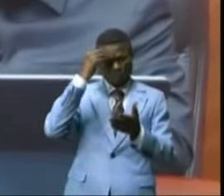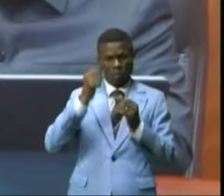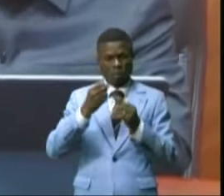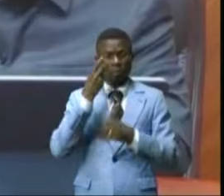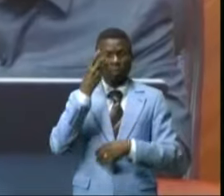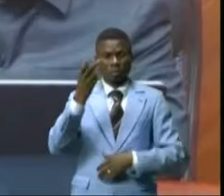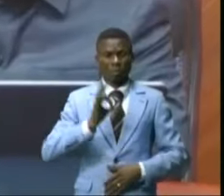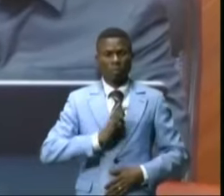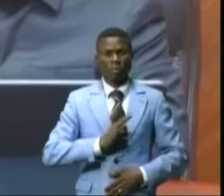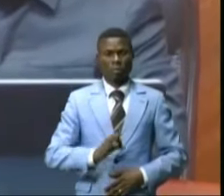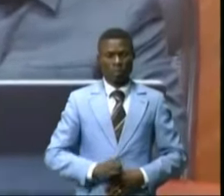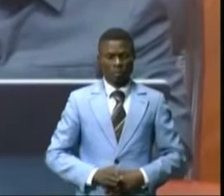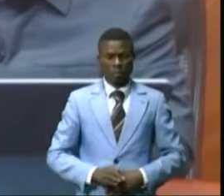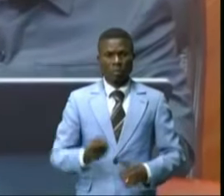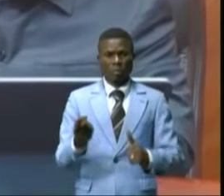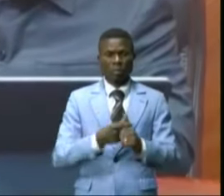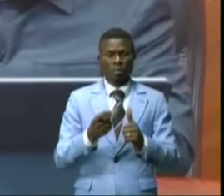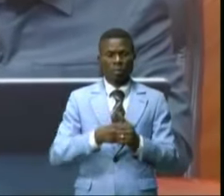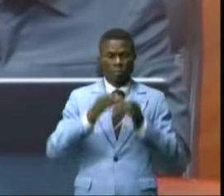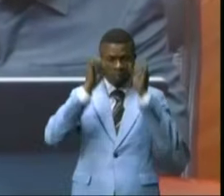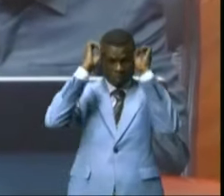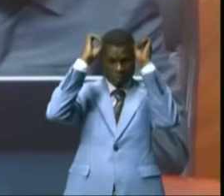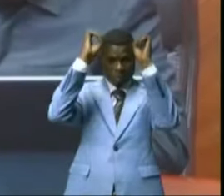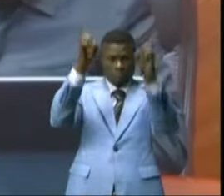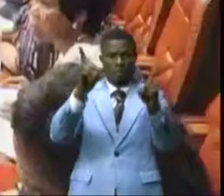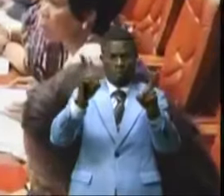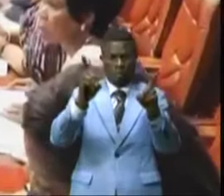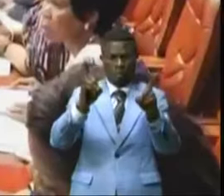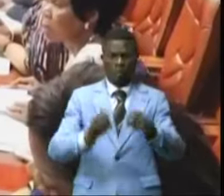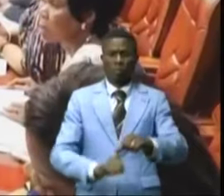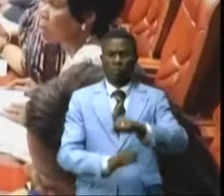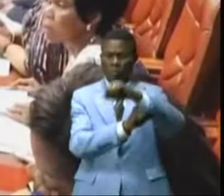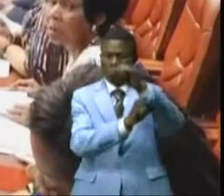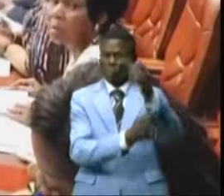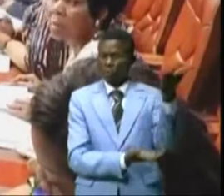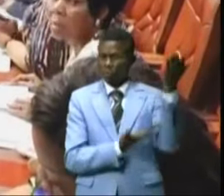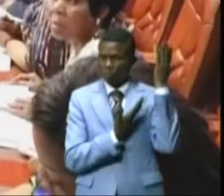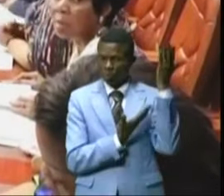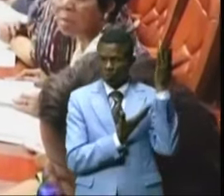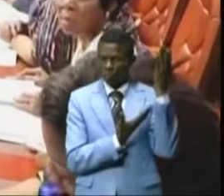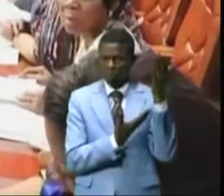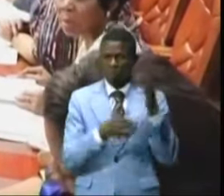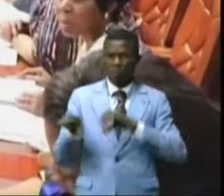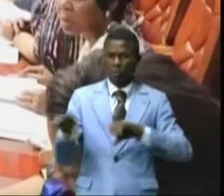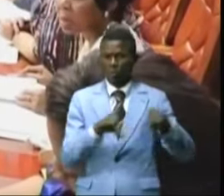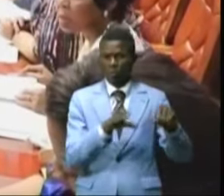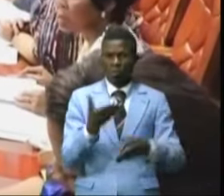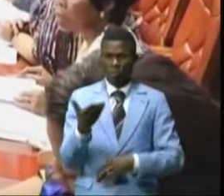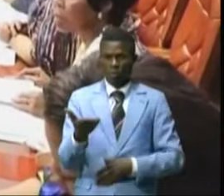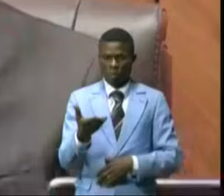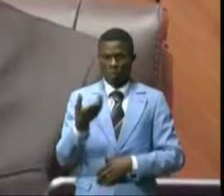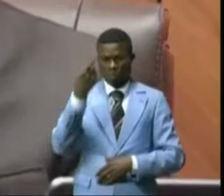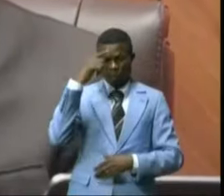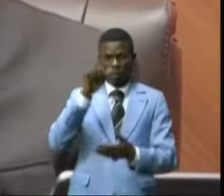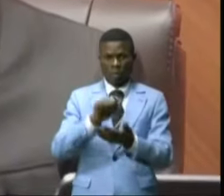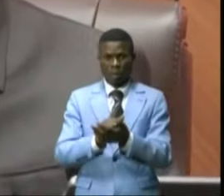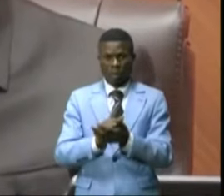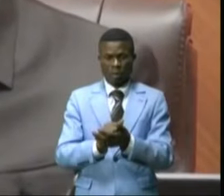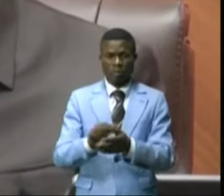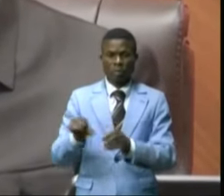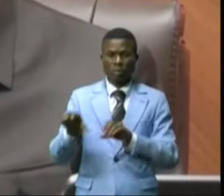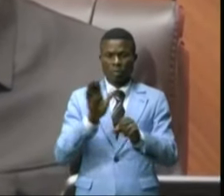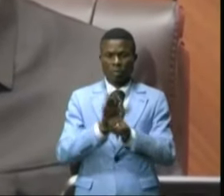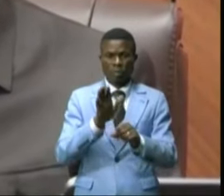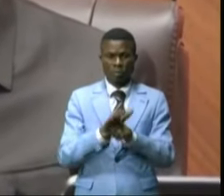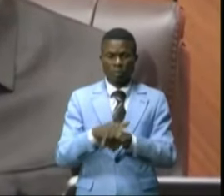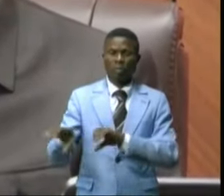pays, celle faisant de l'éducation un des piliers fondamentaux de notre action, et pour laquelle une série